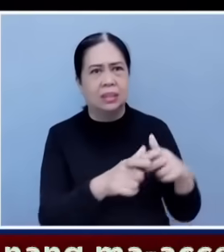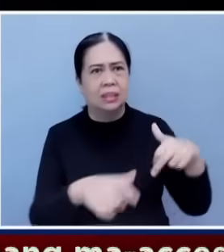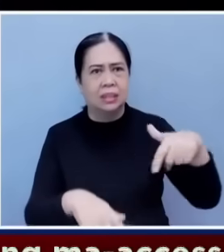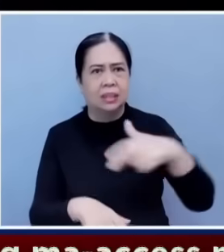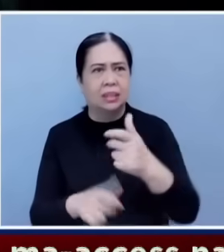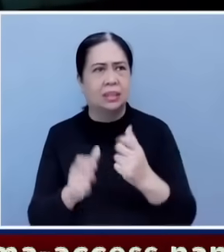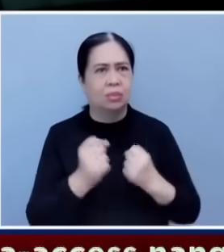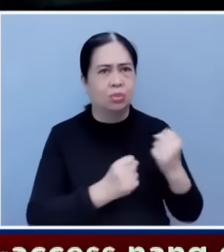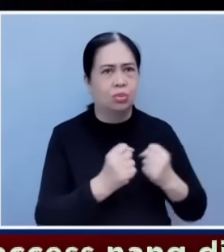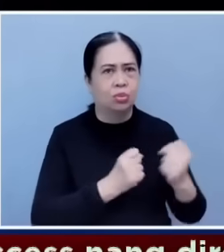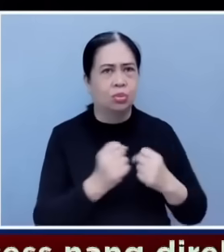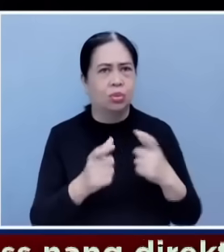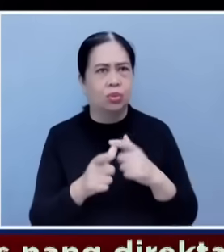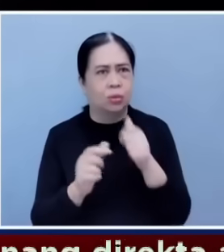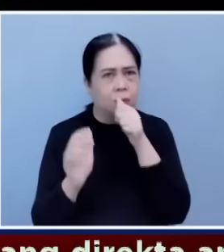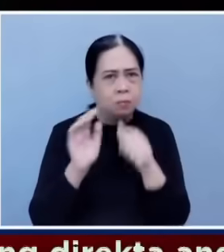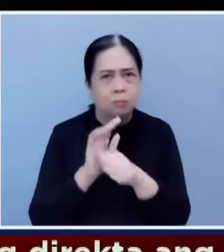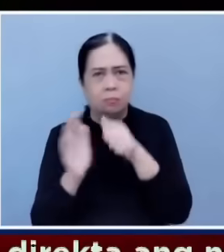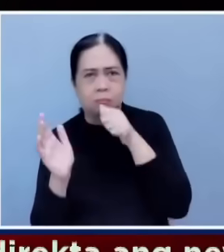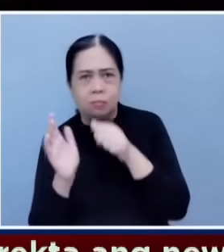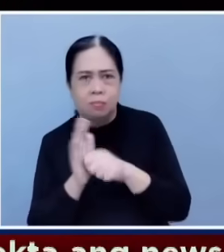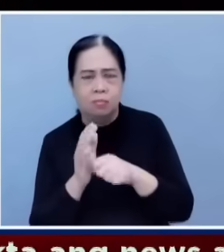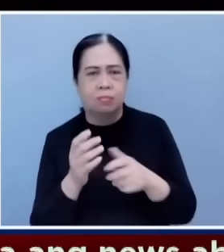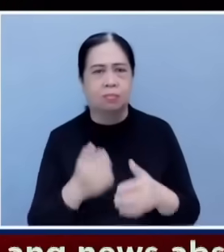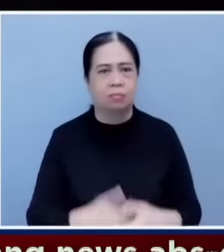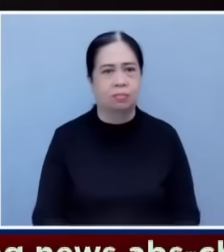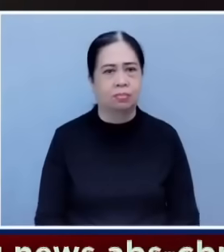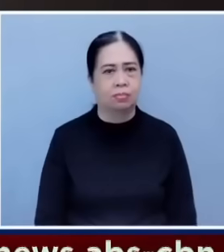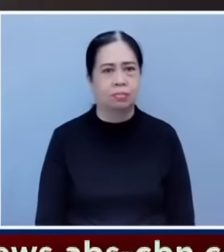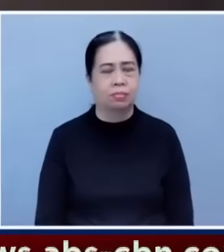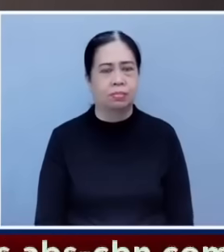Tatakbuhan lang? Yung nagtatago-taguan.